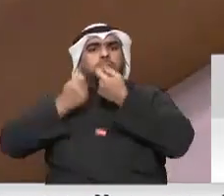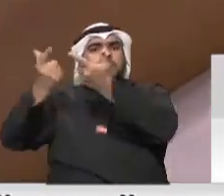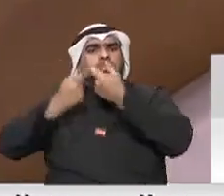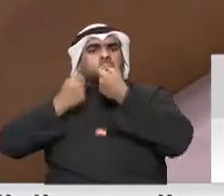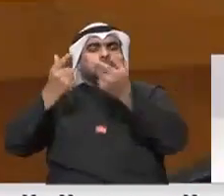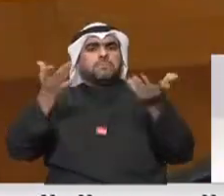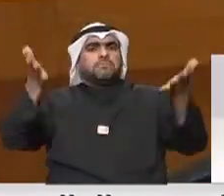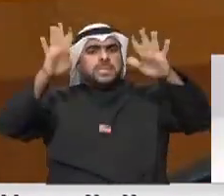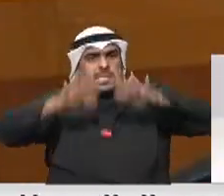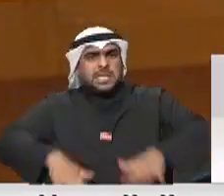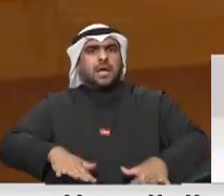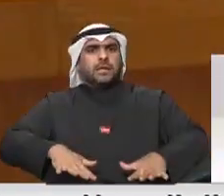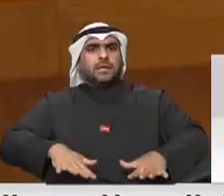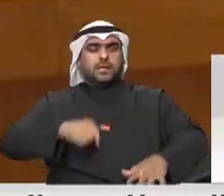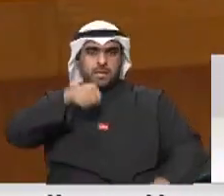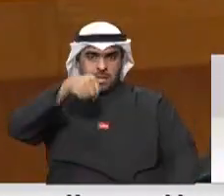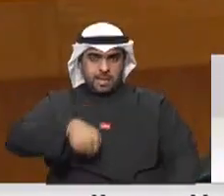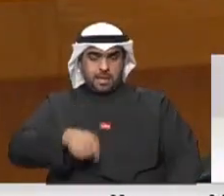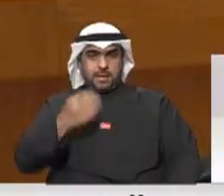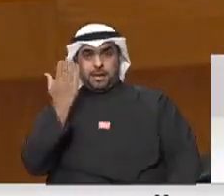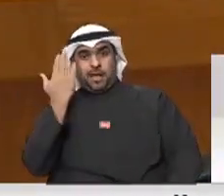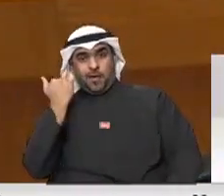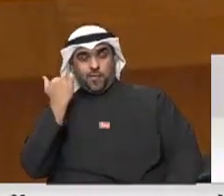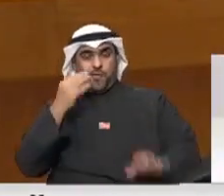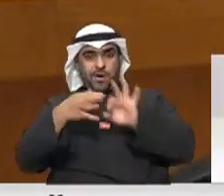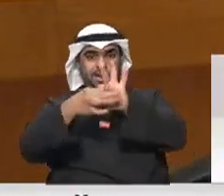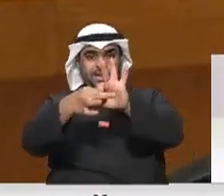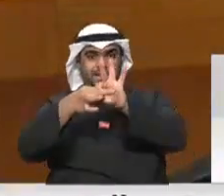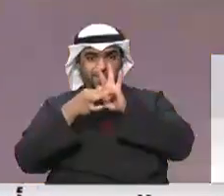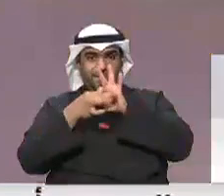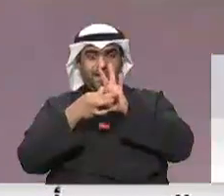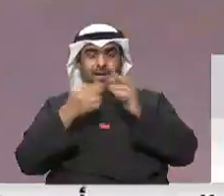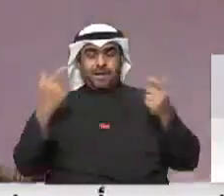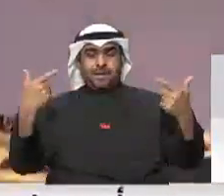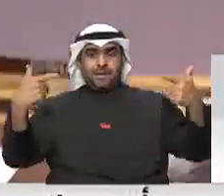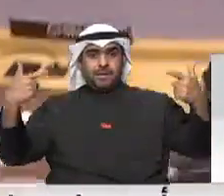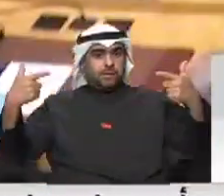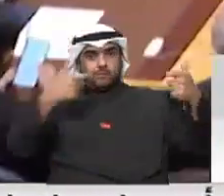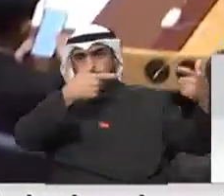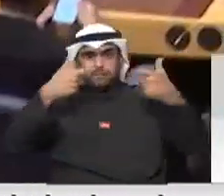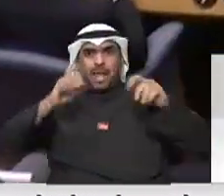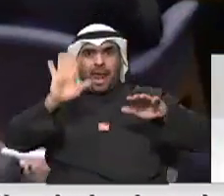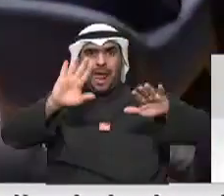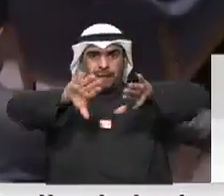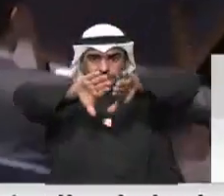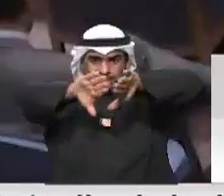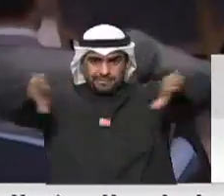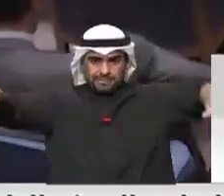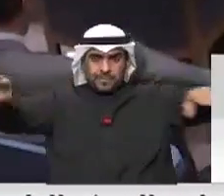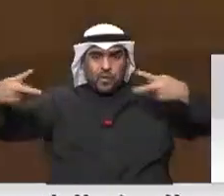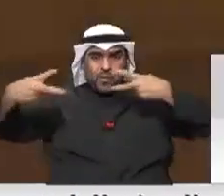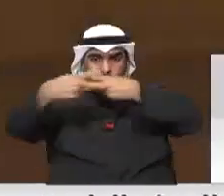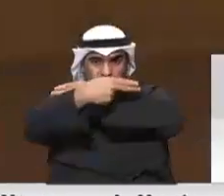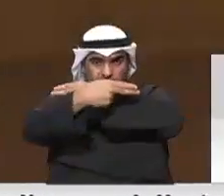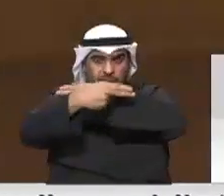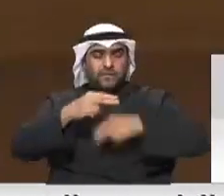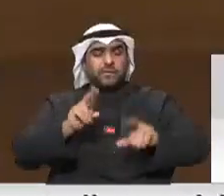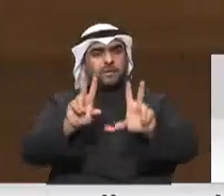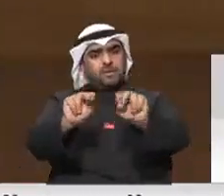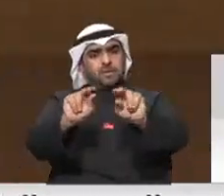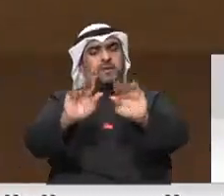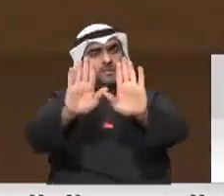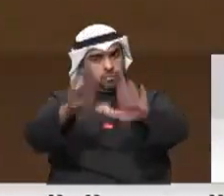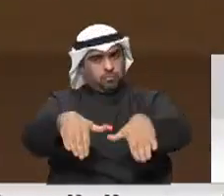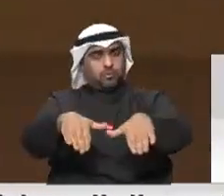اتفاق وقف اطلاق النار مازال قائما ويجب التقدم باتجاه المصالحه الوطنيه لدعم الشعب الليبي